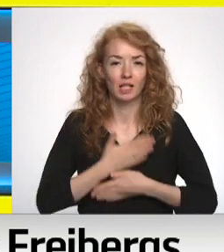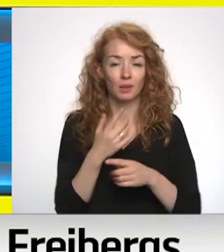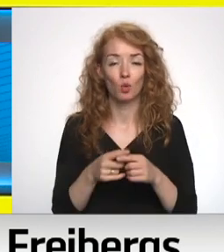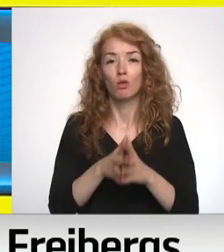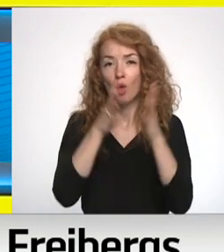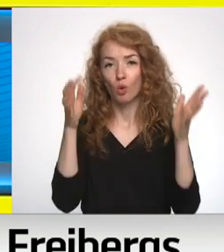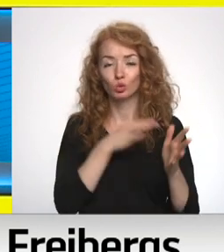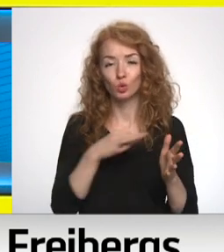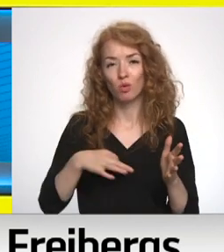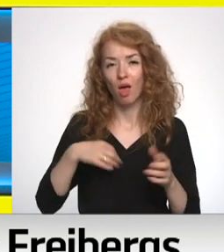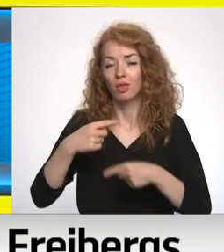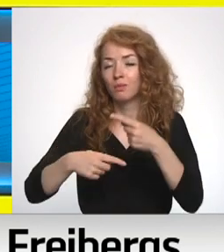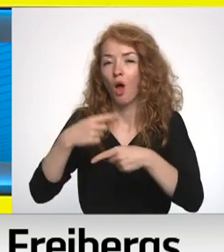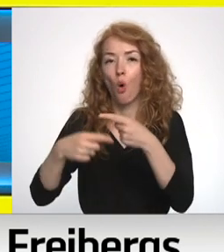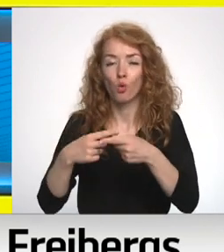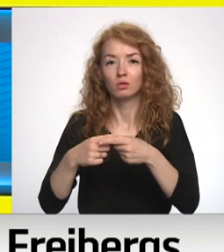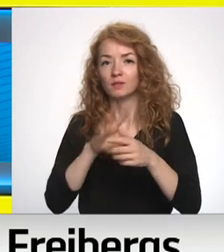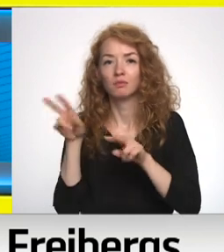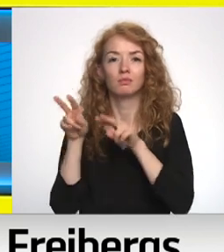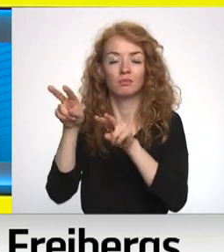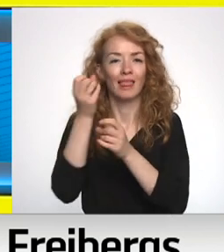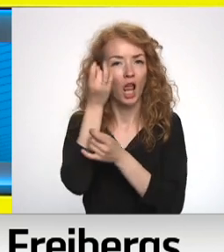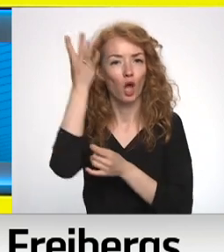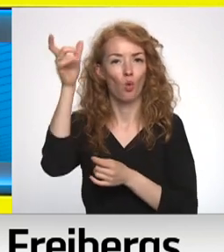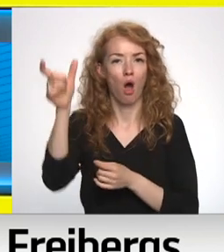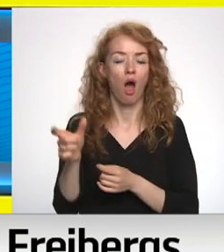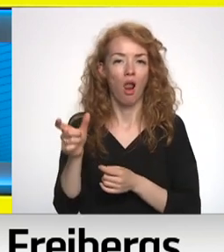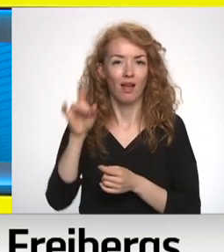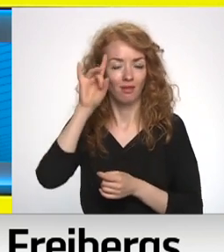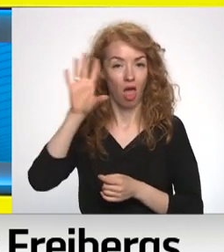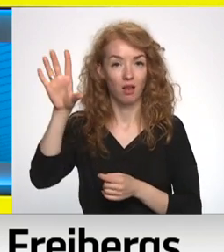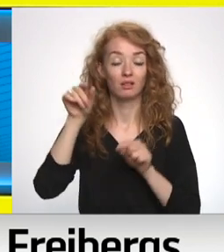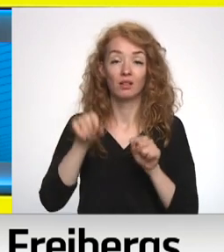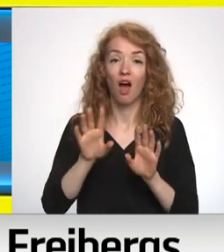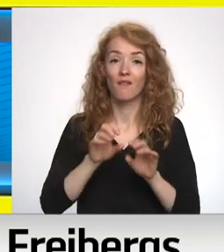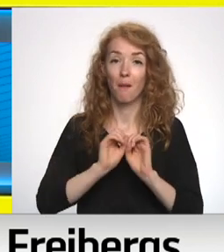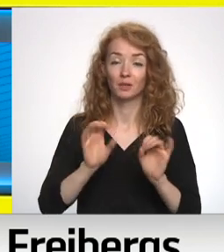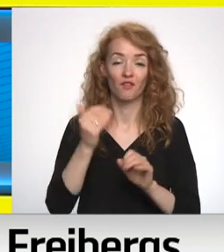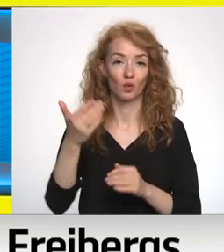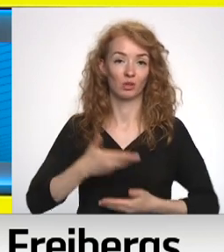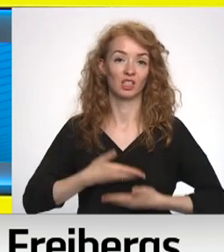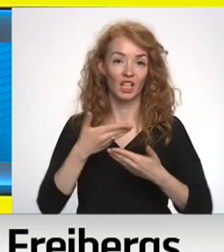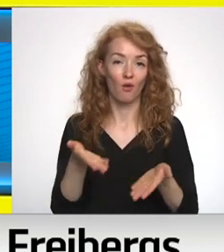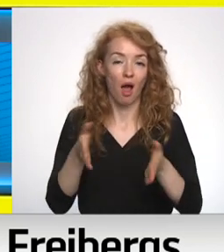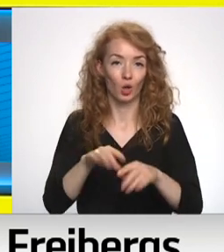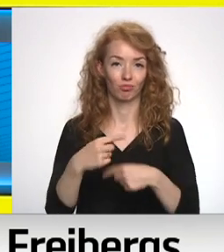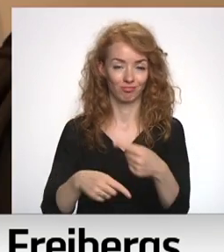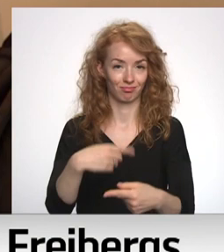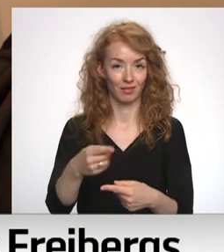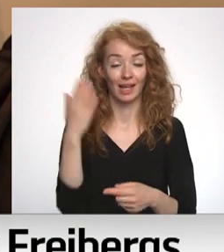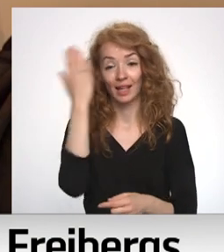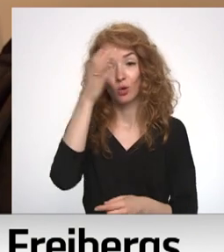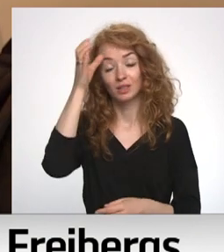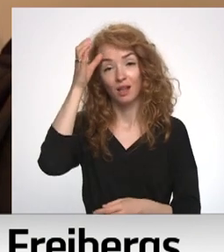vairāku studentu paaudzes, kam viņš bija intelektuālais elks. Tā var raksturot Viktora Freiberga dzīvi un atstāto mantojumu. Kino